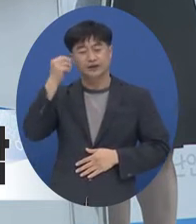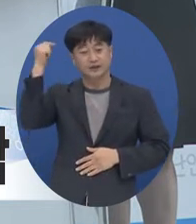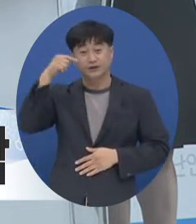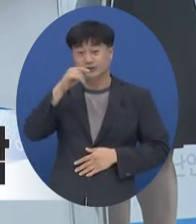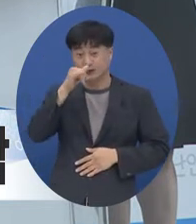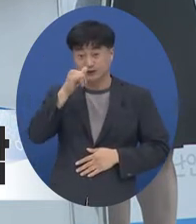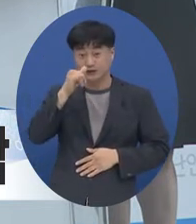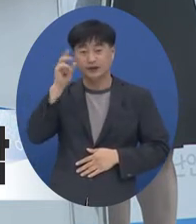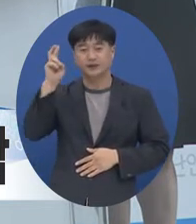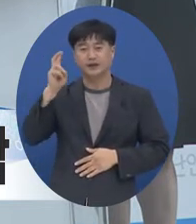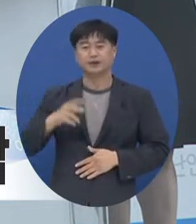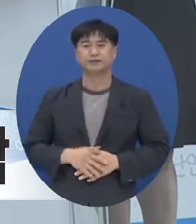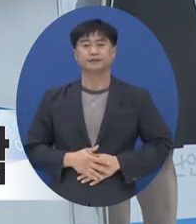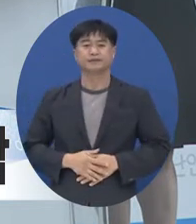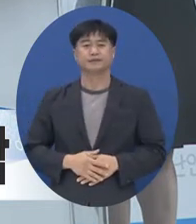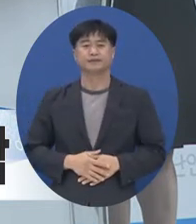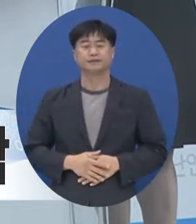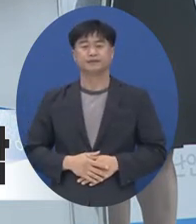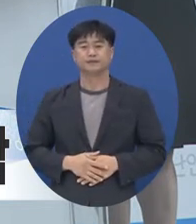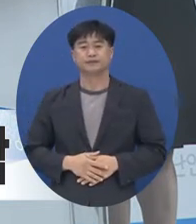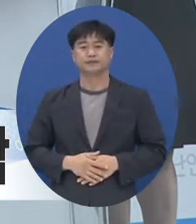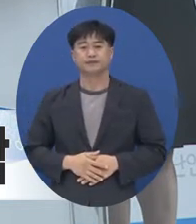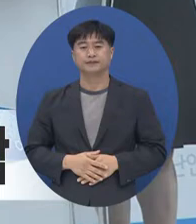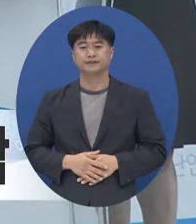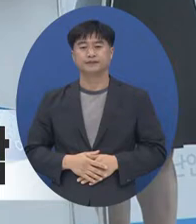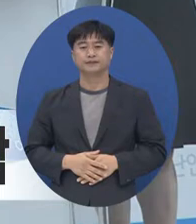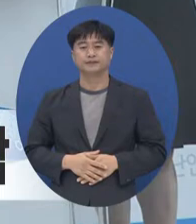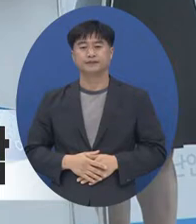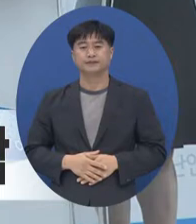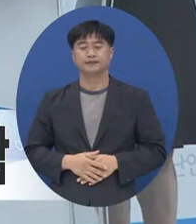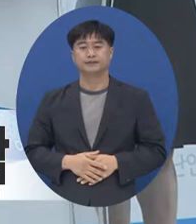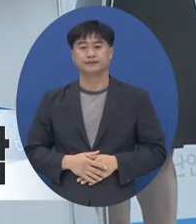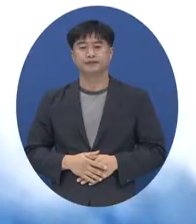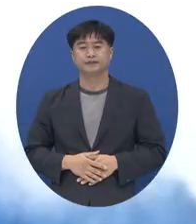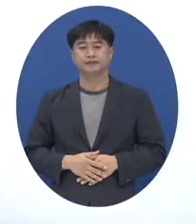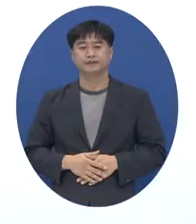있으시죠 최지원 기자 가 좀더 자세한 내용 전해드립니다